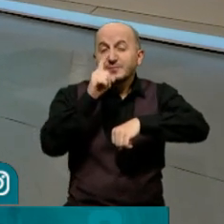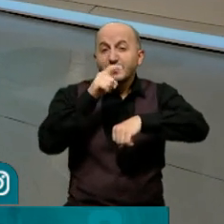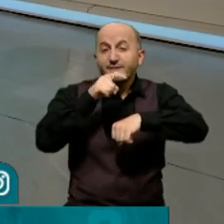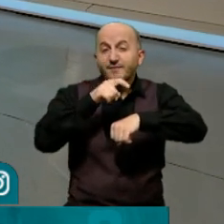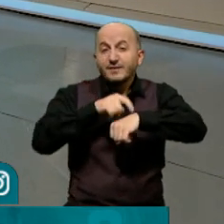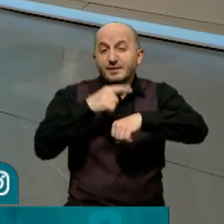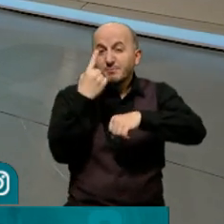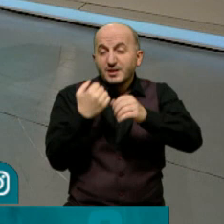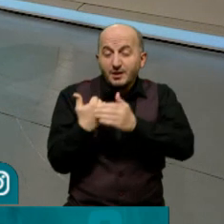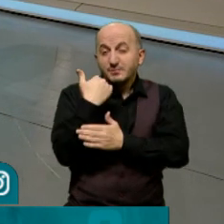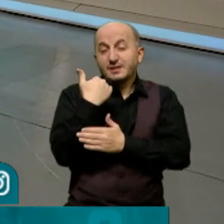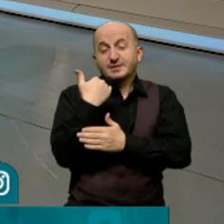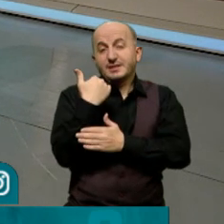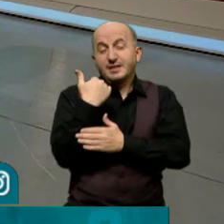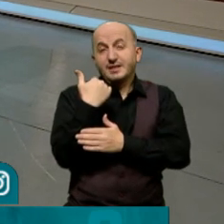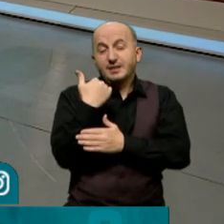tek abdestle?